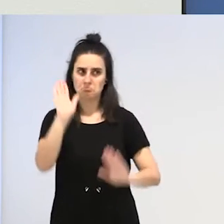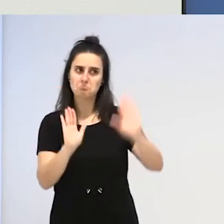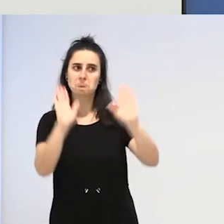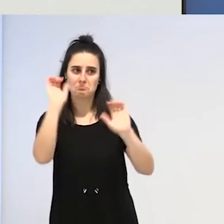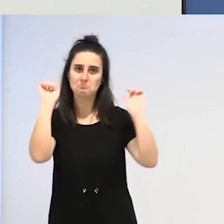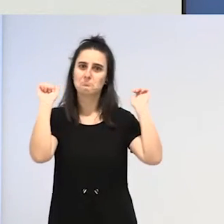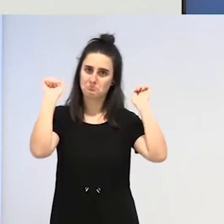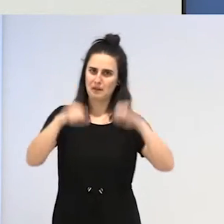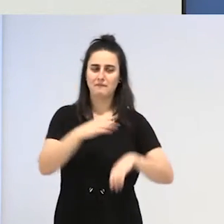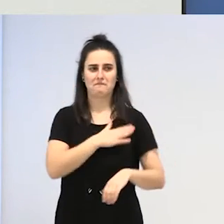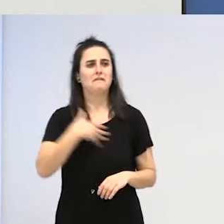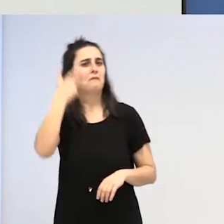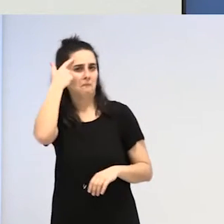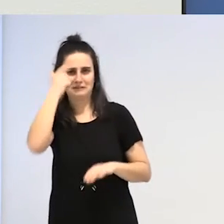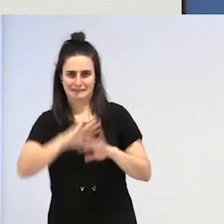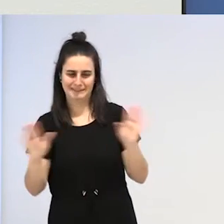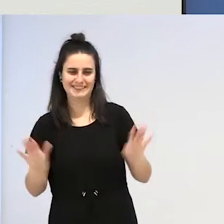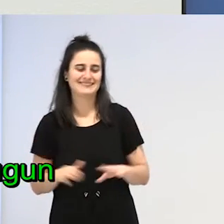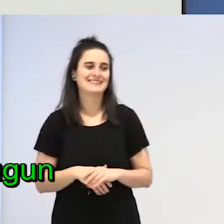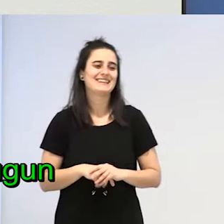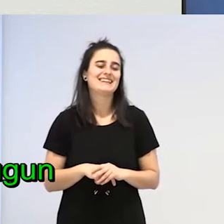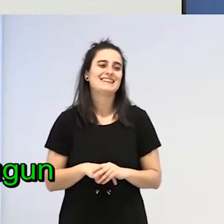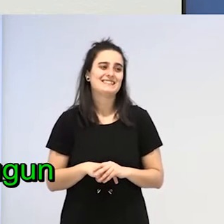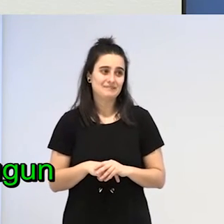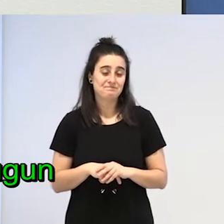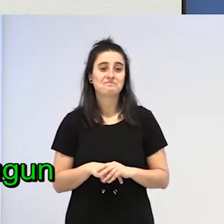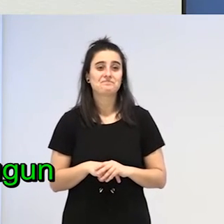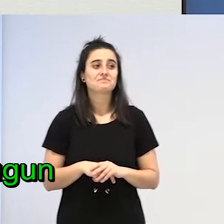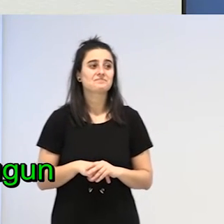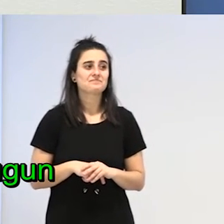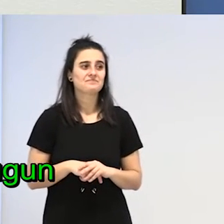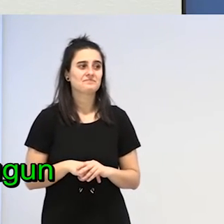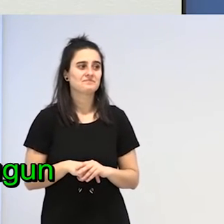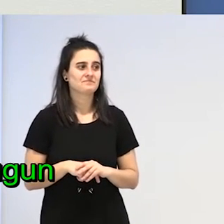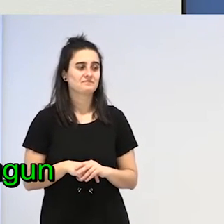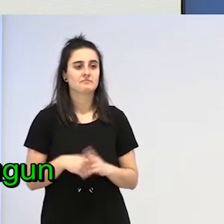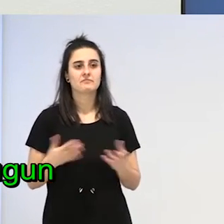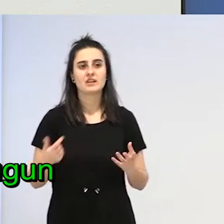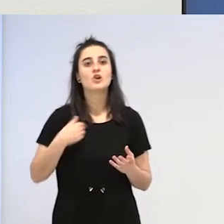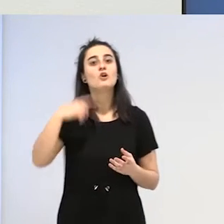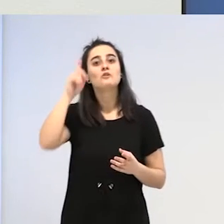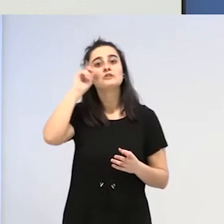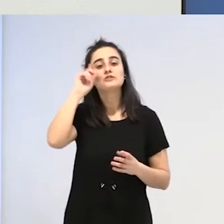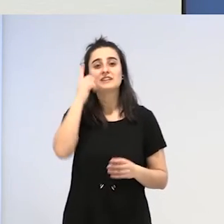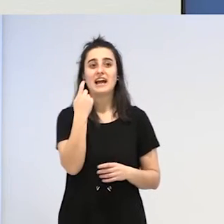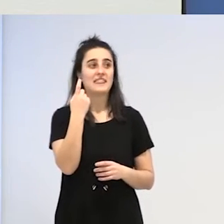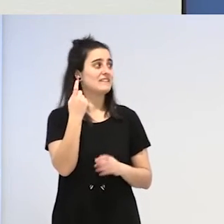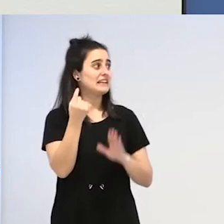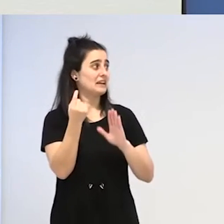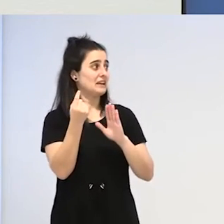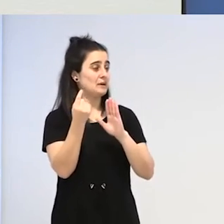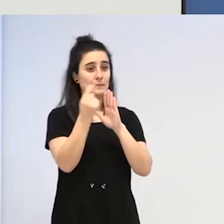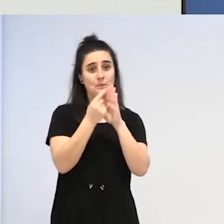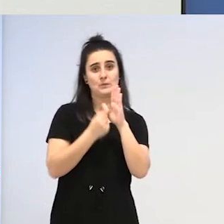Vale, jakiteko. Vale. Orduan igual ez dakit behar dugun bueno,